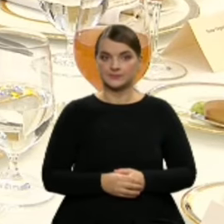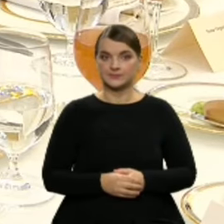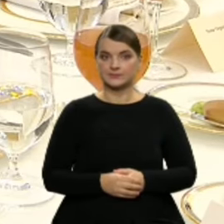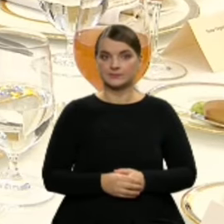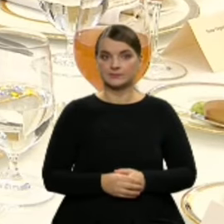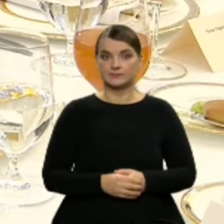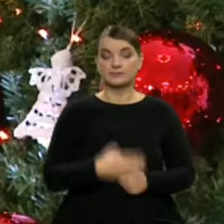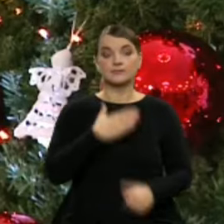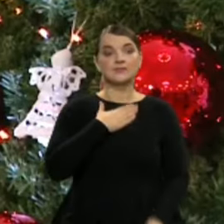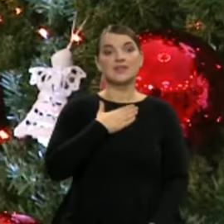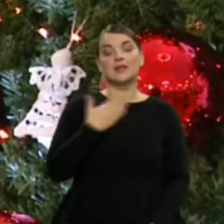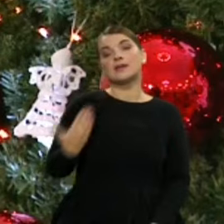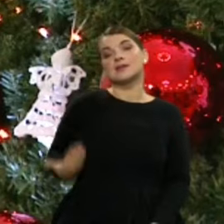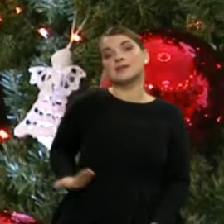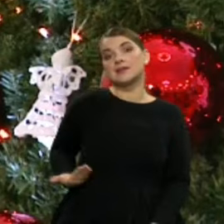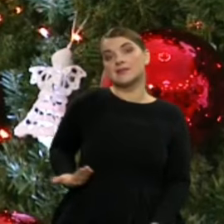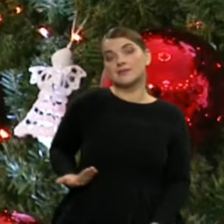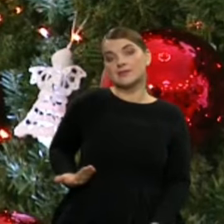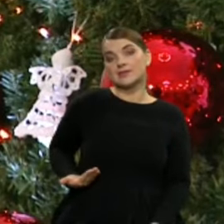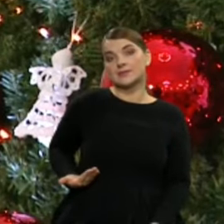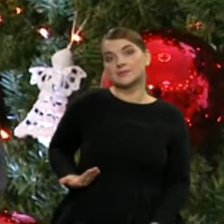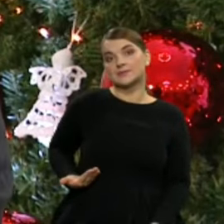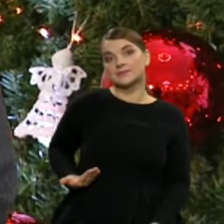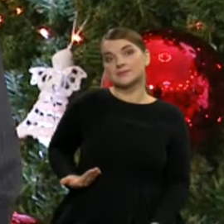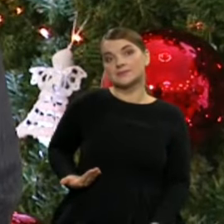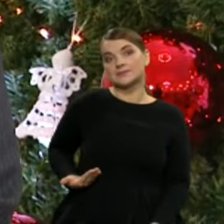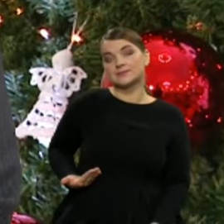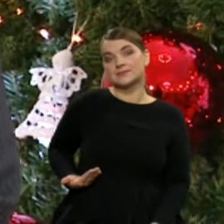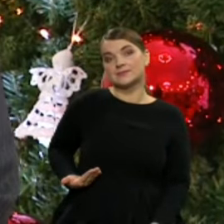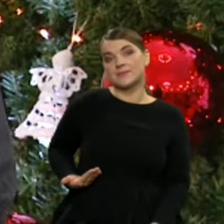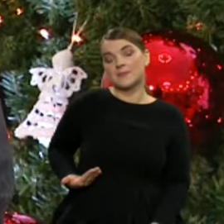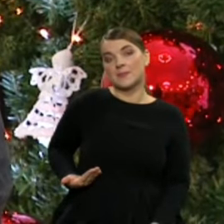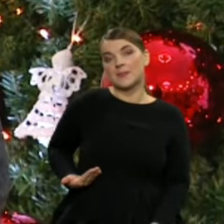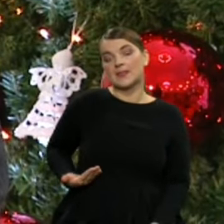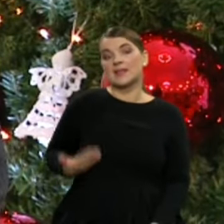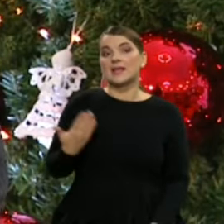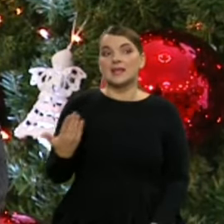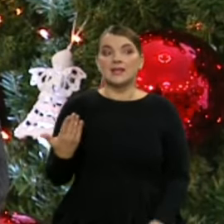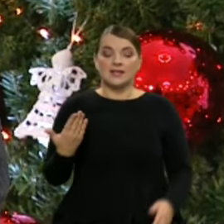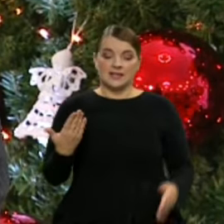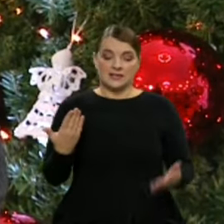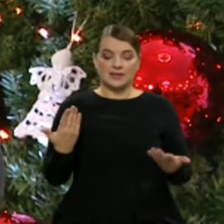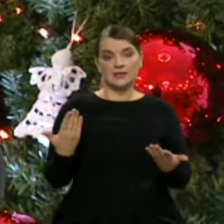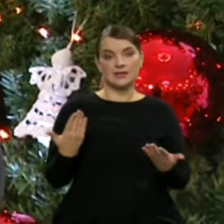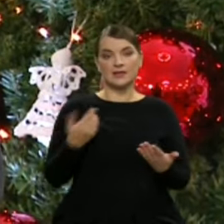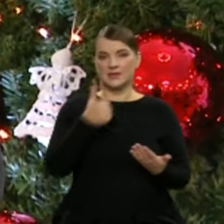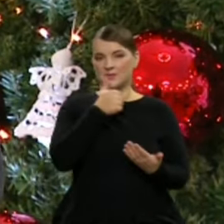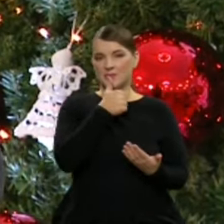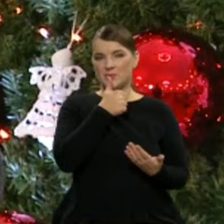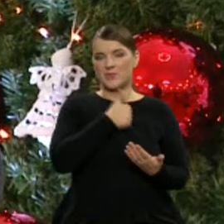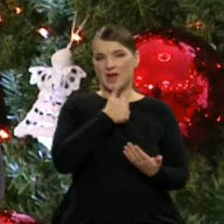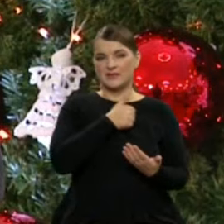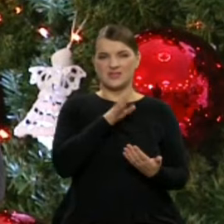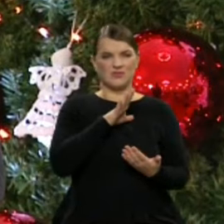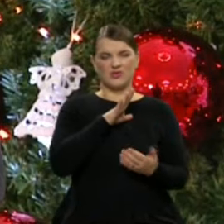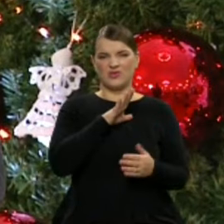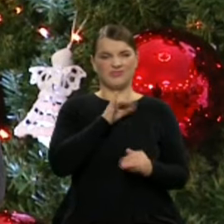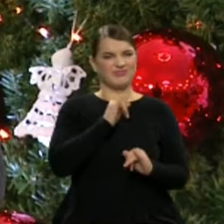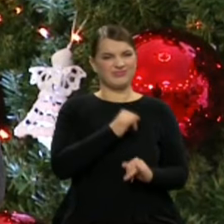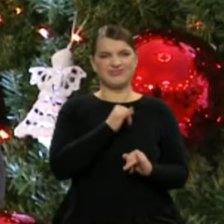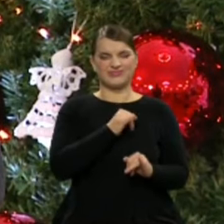Savo gyvenime turėjau tokį labai nekokį pavyzdį. Mūsų